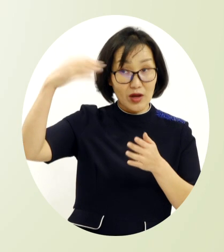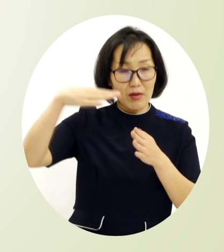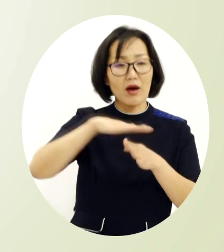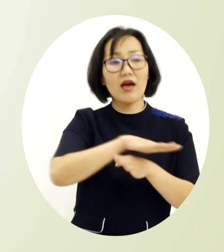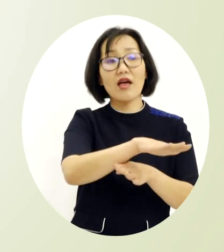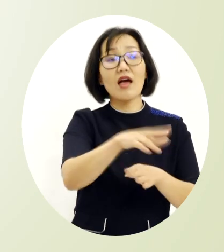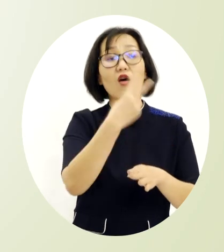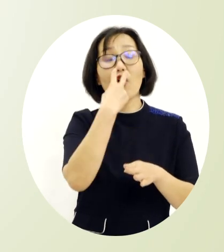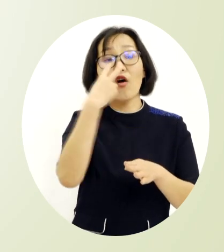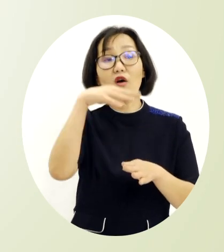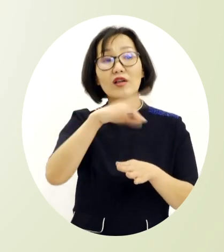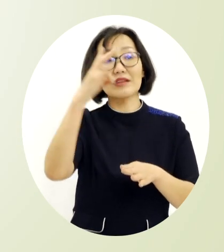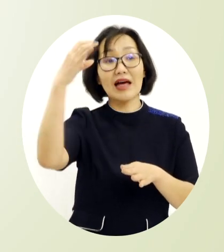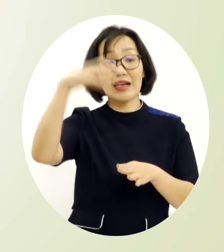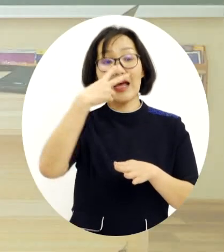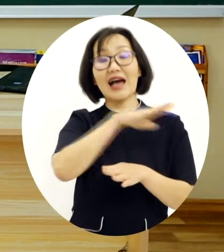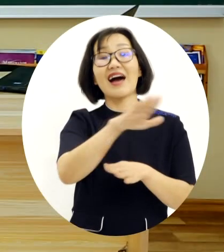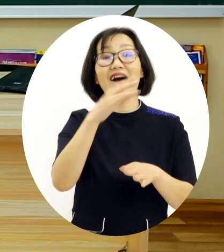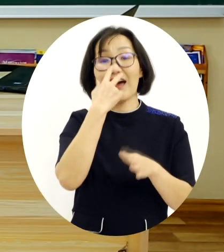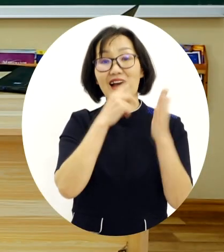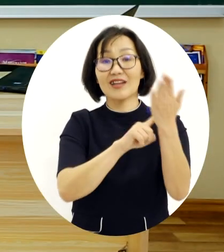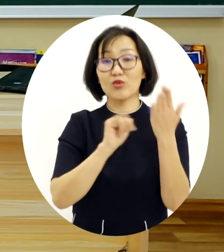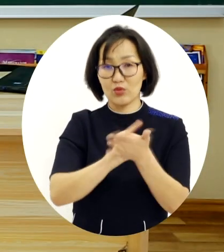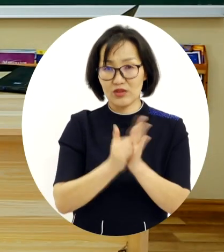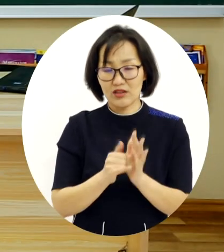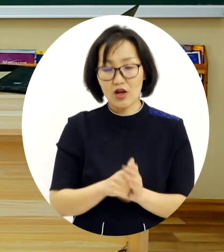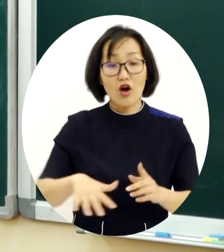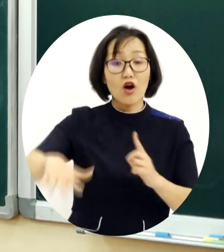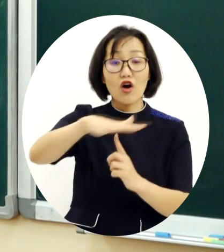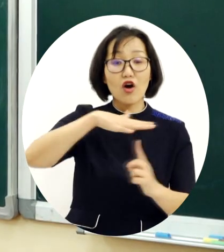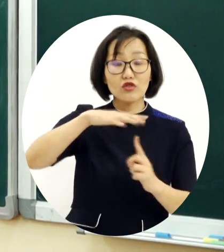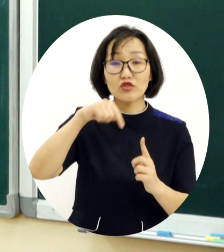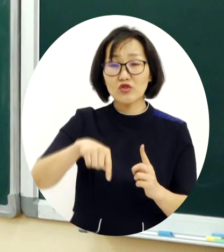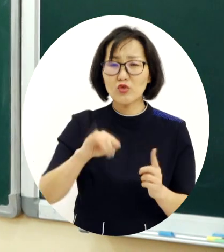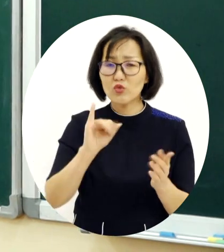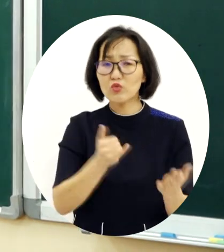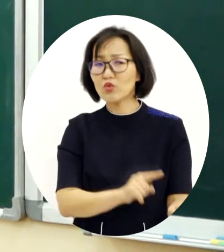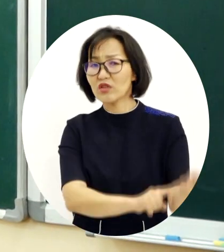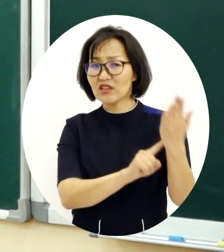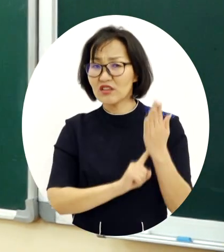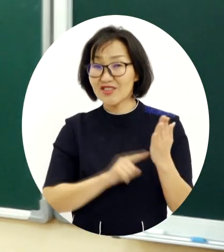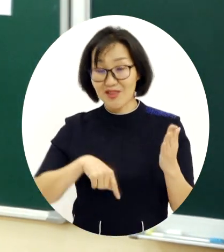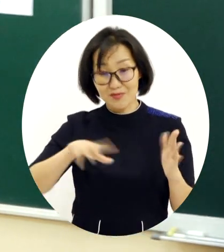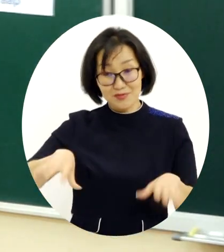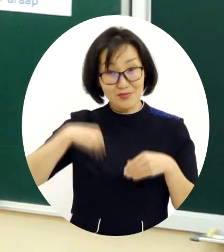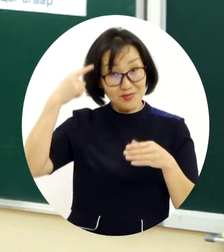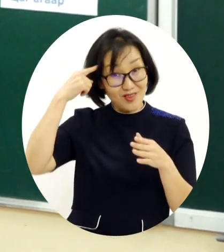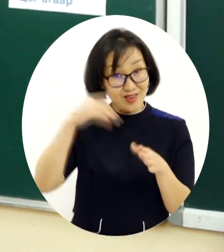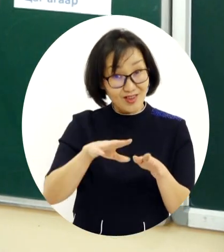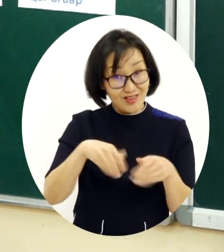юм байна. За, одоо бүгдээрээ орчин гэдгийг яг юуг илэрхийлж байгааг мэддэг болсон